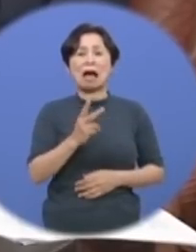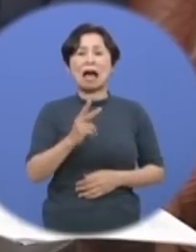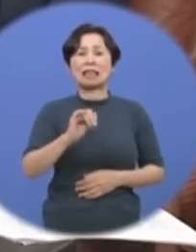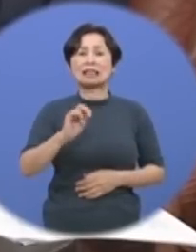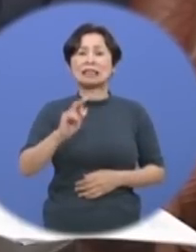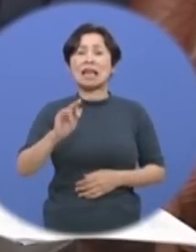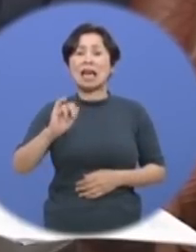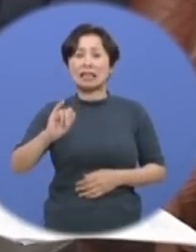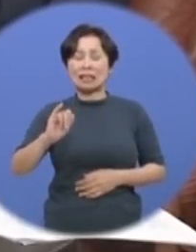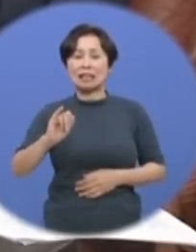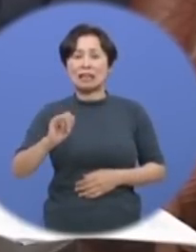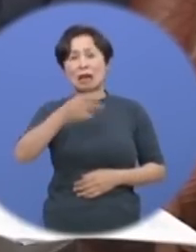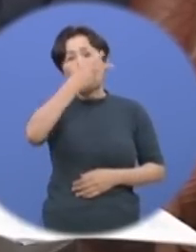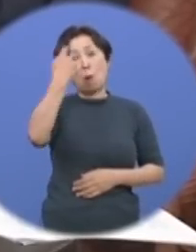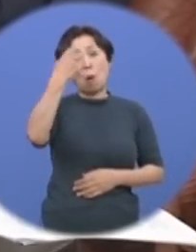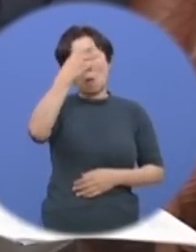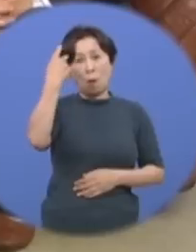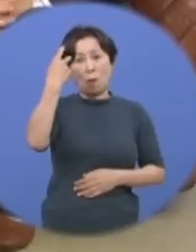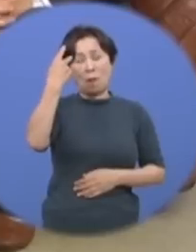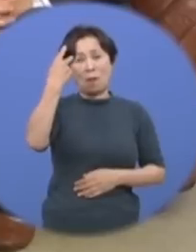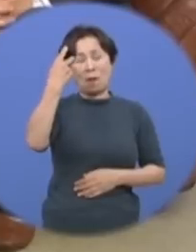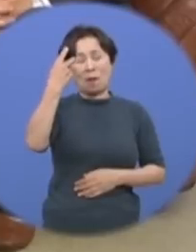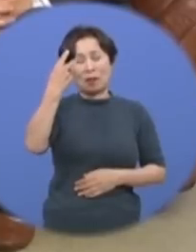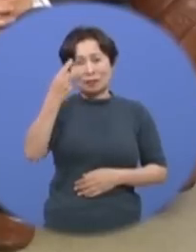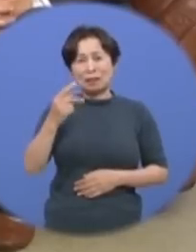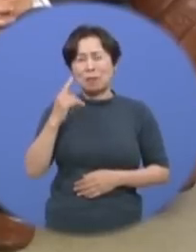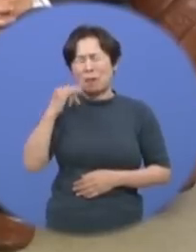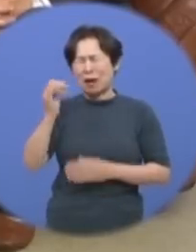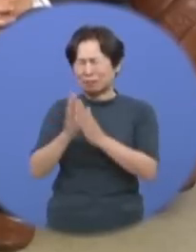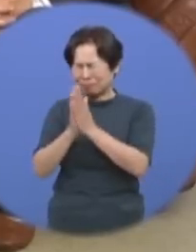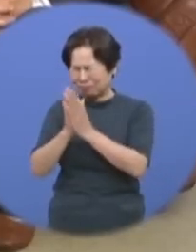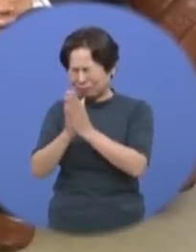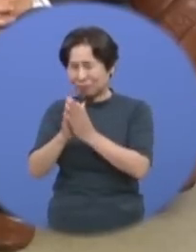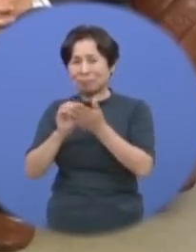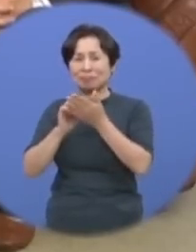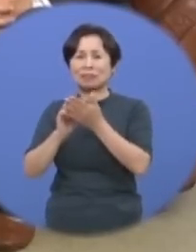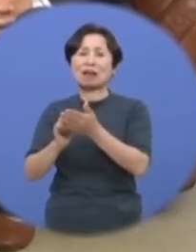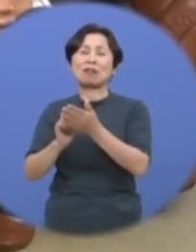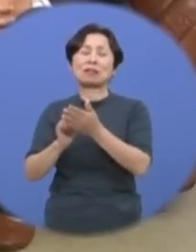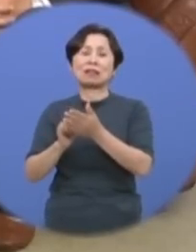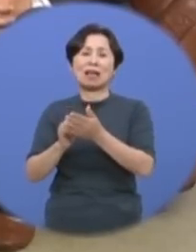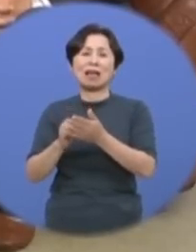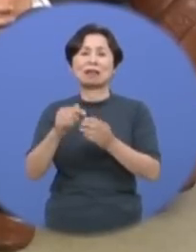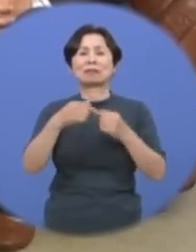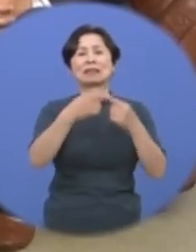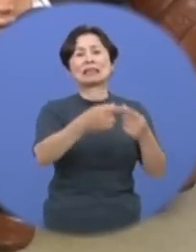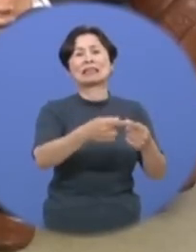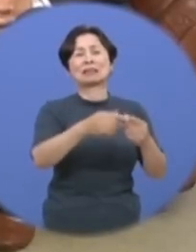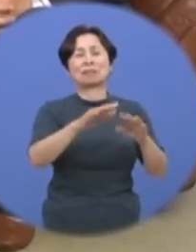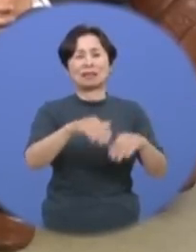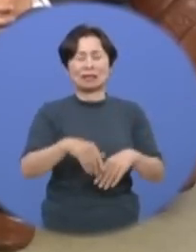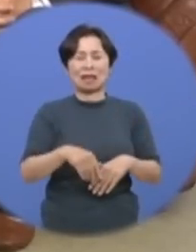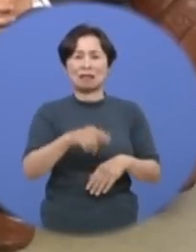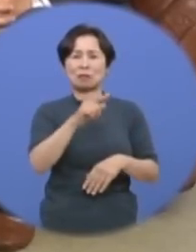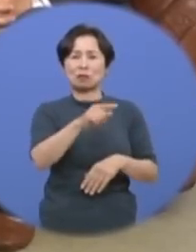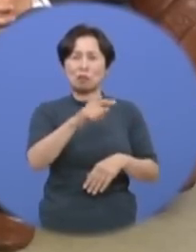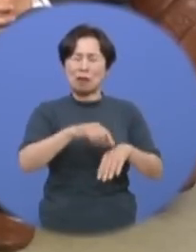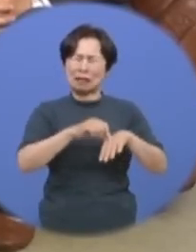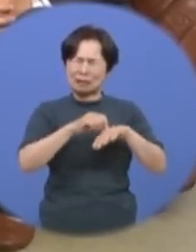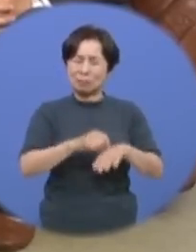頼んで無理いう低下してもらったんですけどねまあ厳しかったですね開成高校